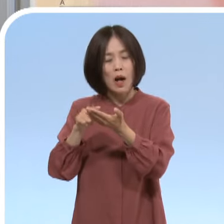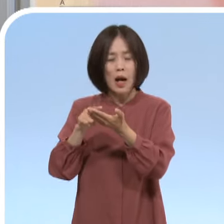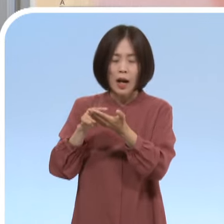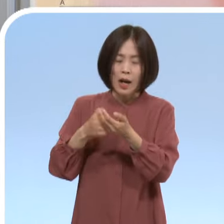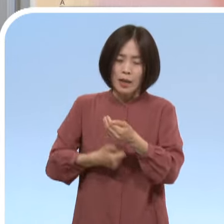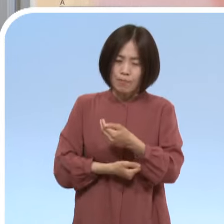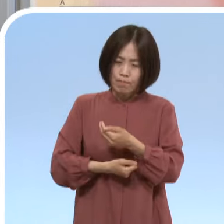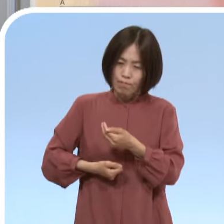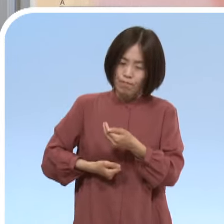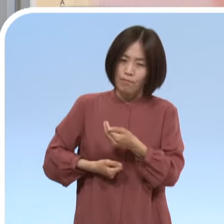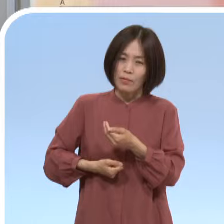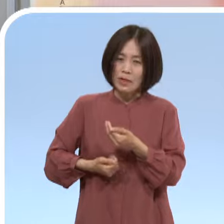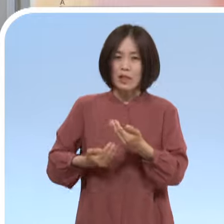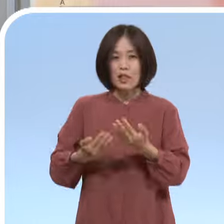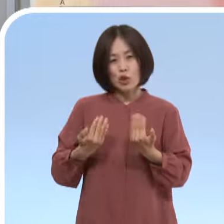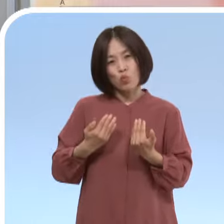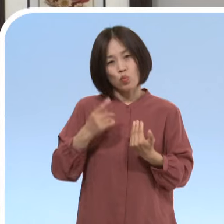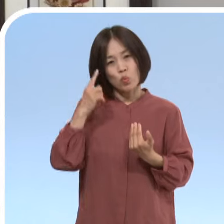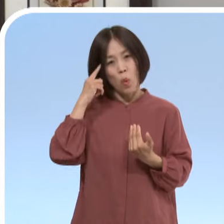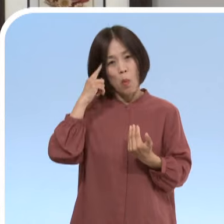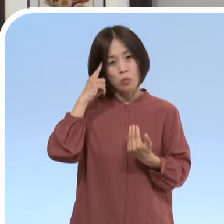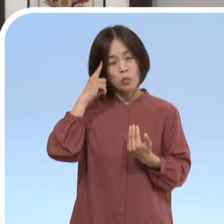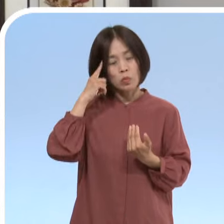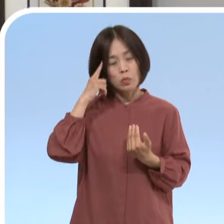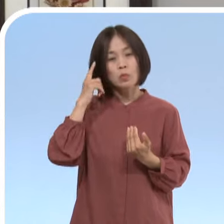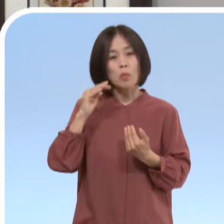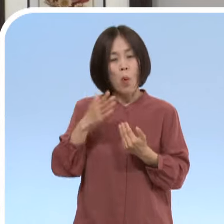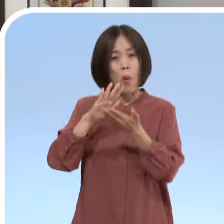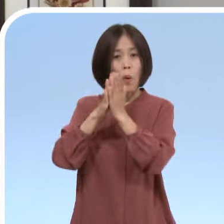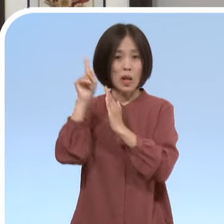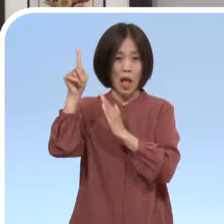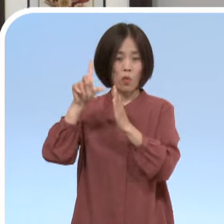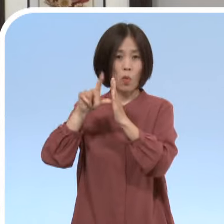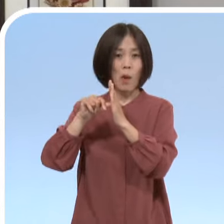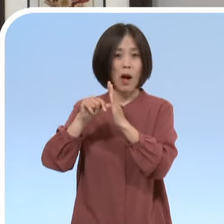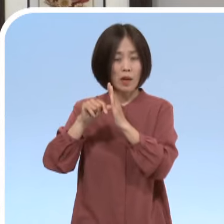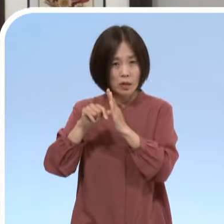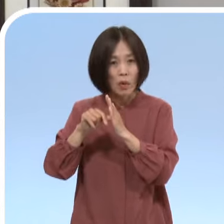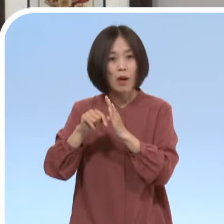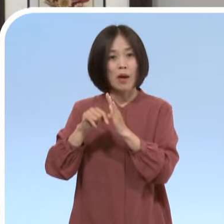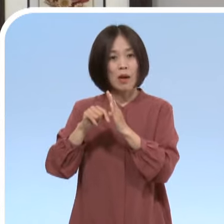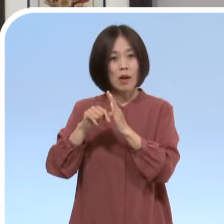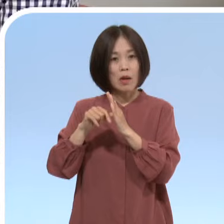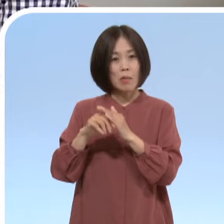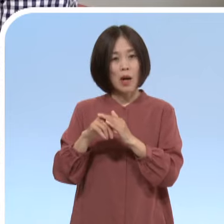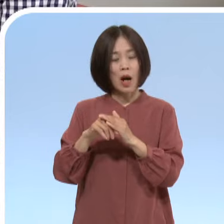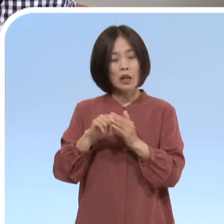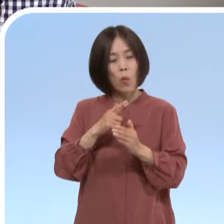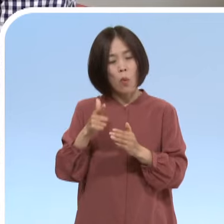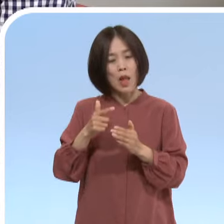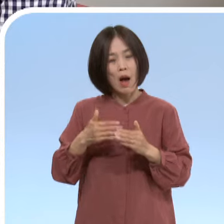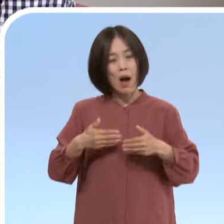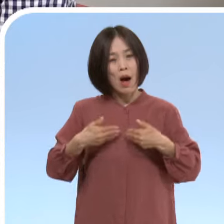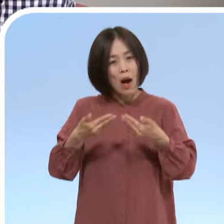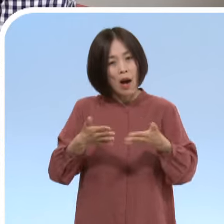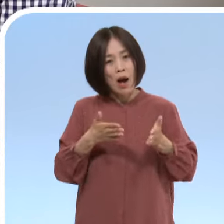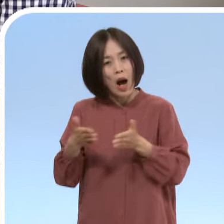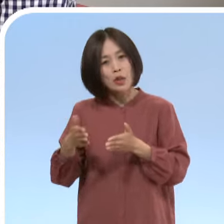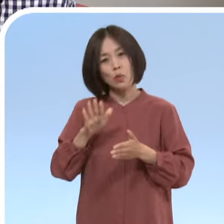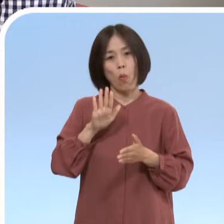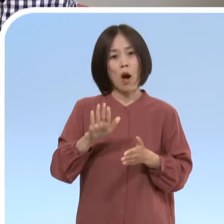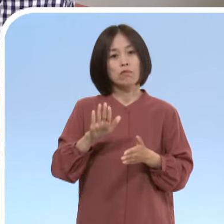も、まあ、勇気がいると言いますか、あるとは思うんですけれども、例えば県の場合でありましたら、そういったところにも一定